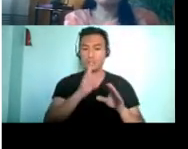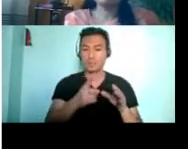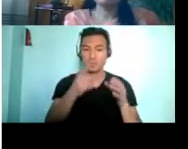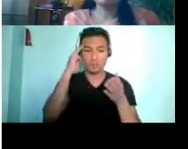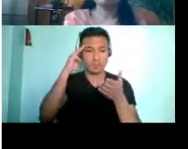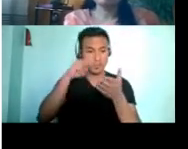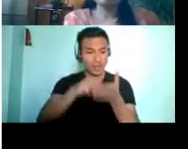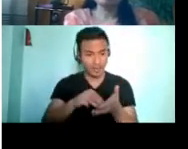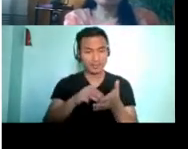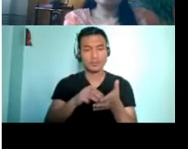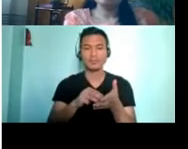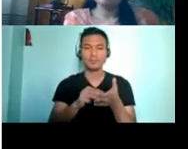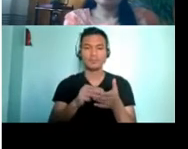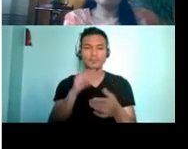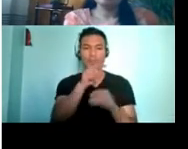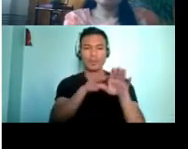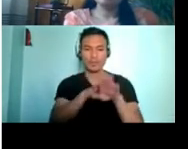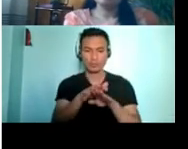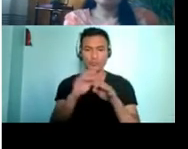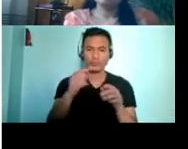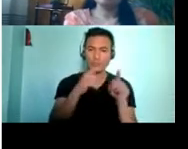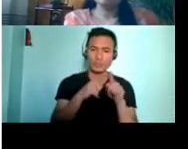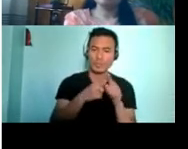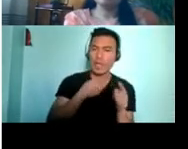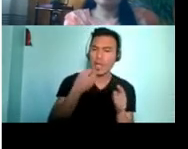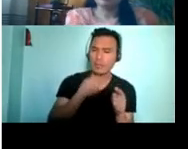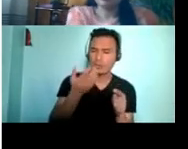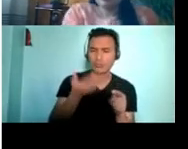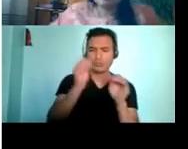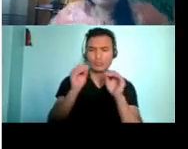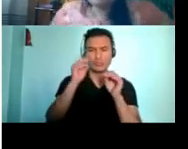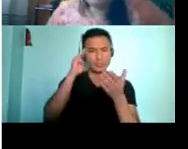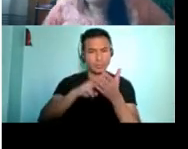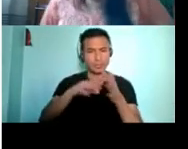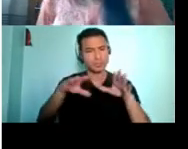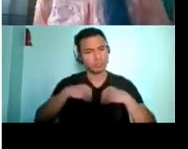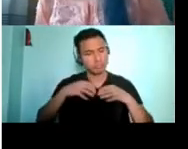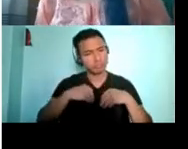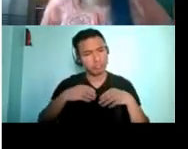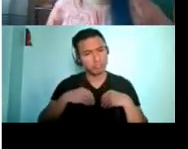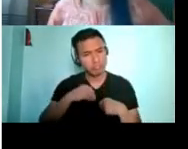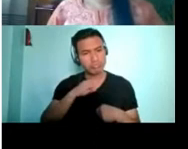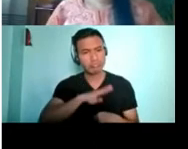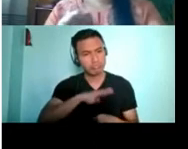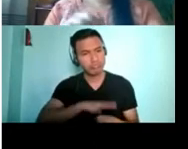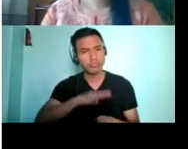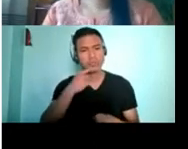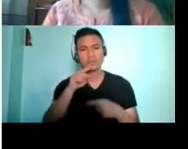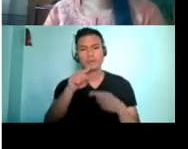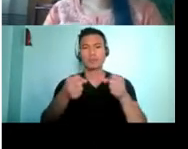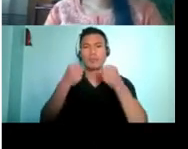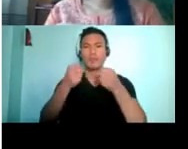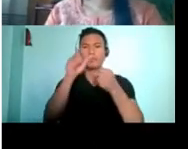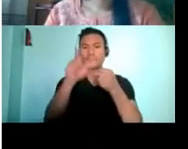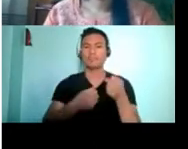गयो, उनीहरू होइन कुनै पनि आवाज नउठाए मान्दै गए, ऊ त्यो व्यक्ति पावरमा बस्ने